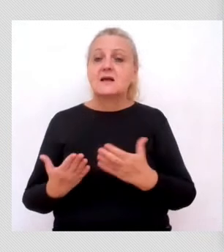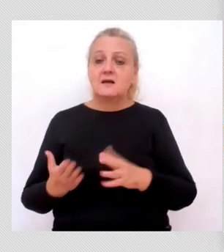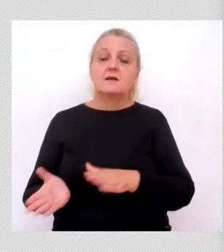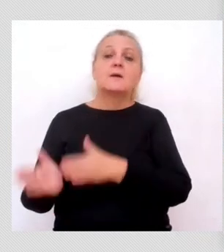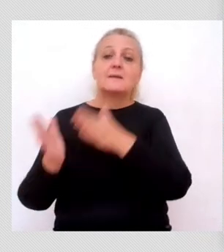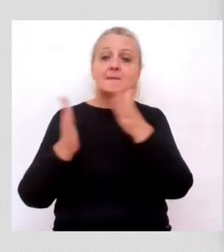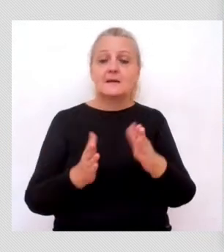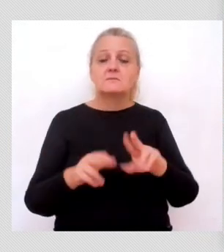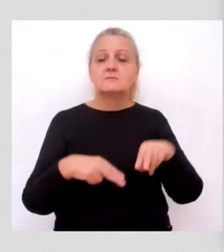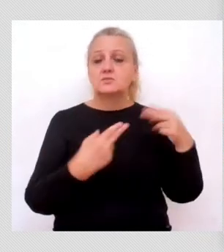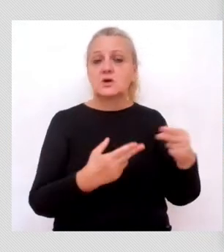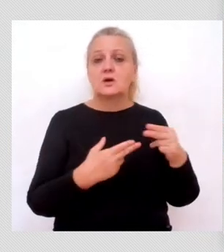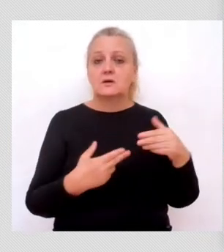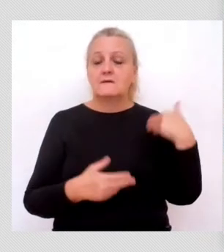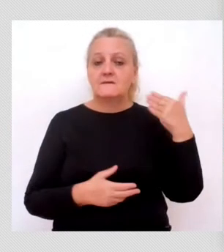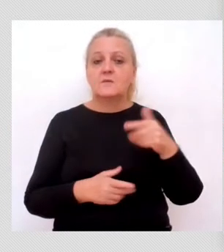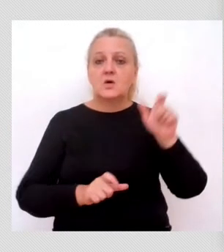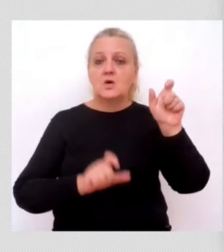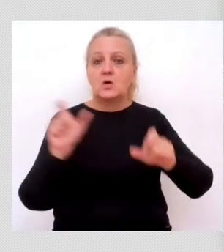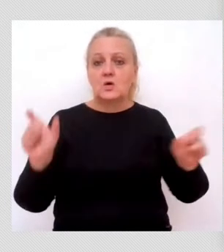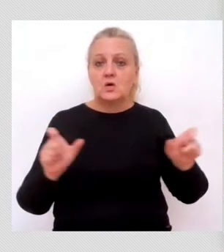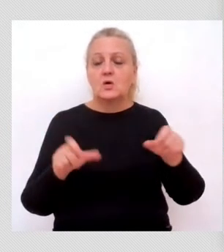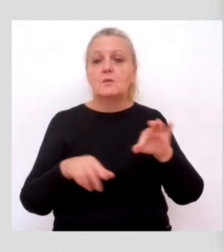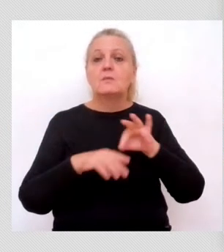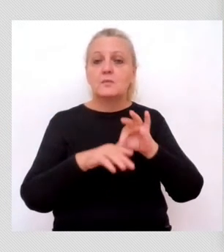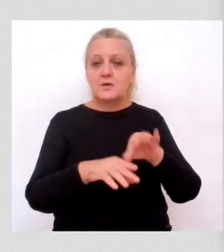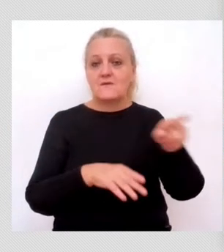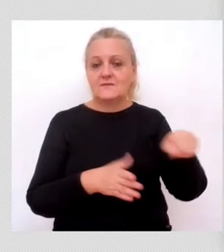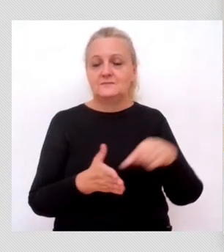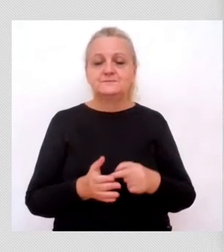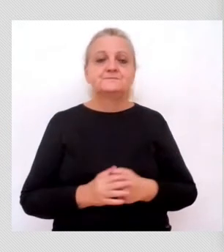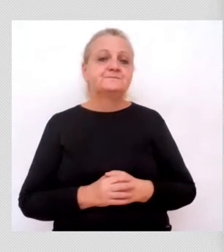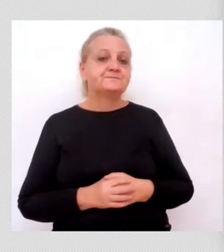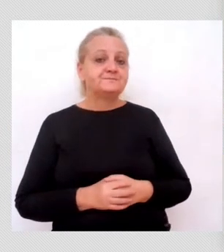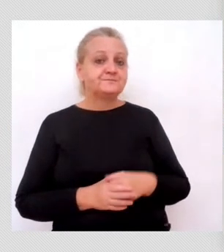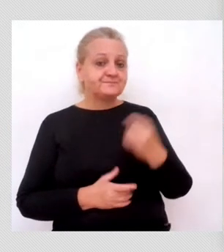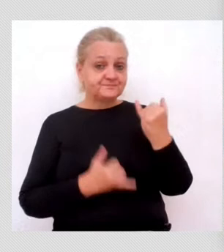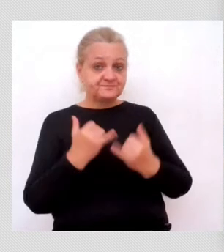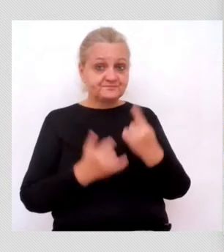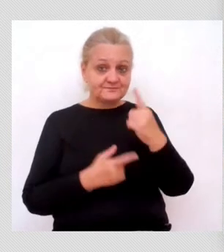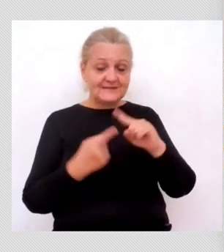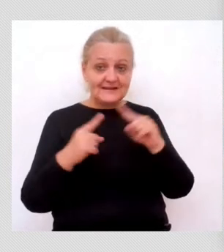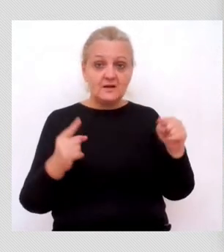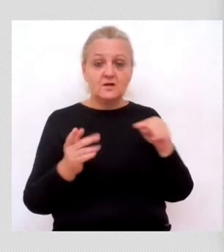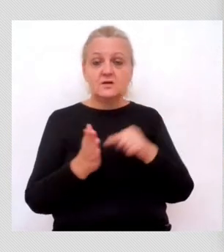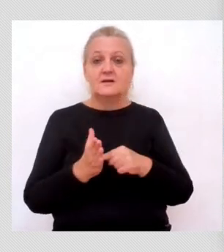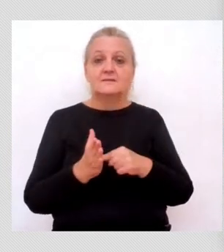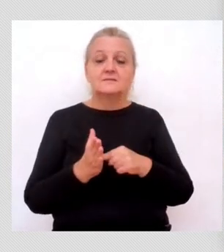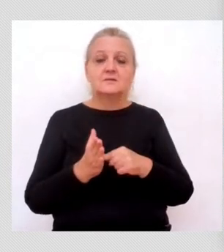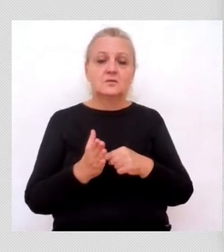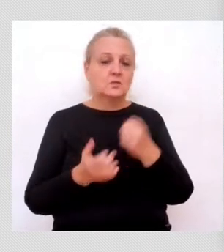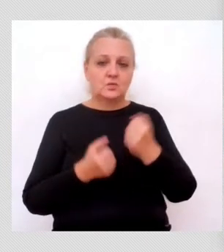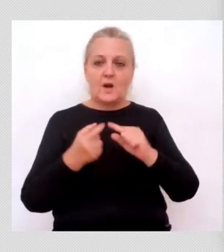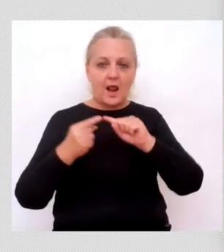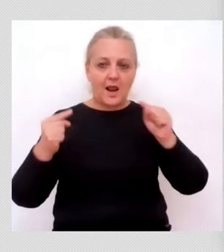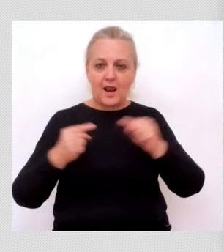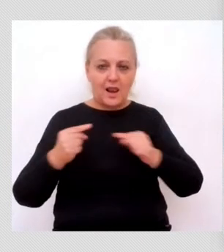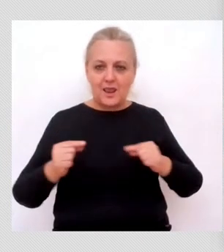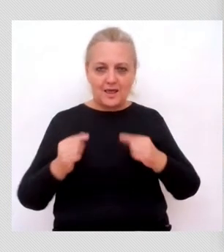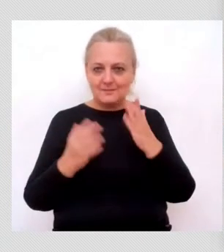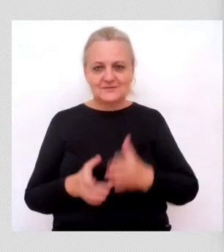głos naszym osobom wprowadzającym. Jasne, jeśli to ma być jedno zdanie, to ono będzie wielokrotnie złożone, więc